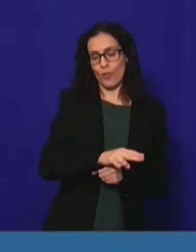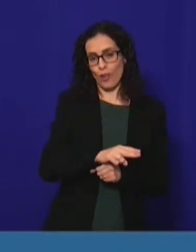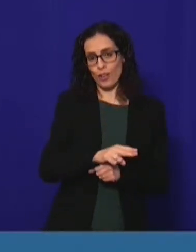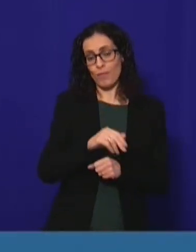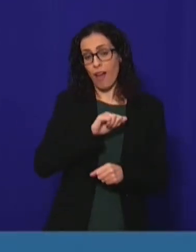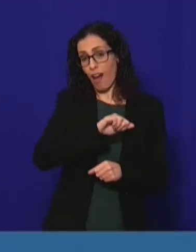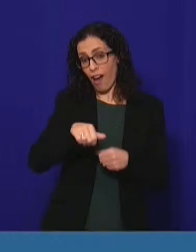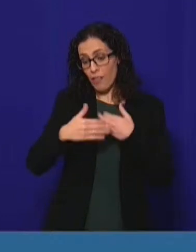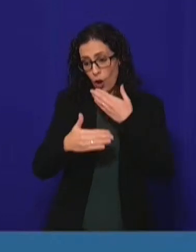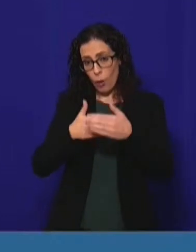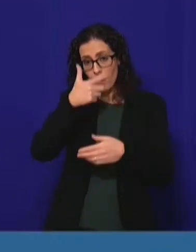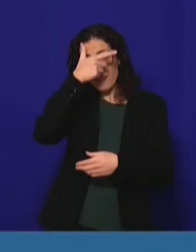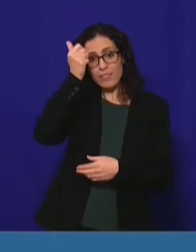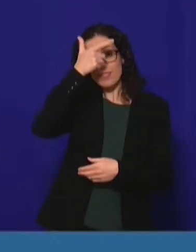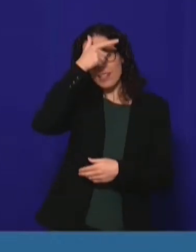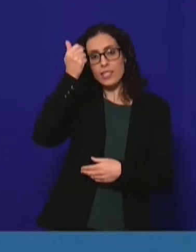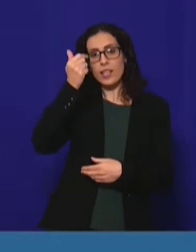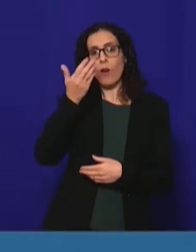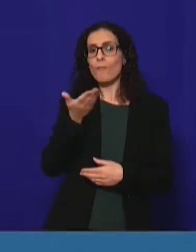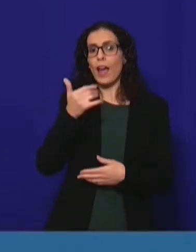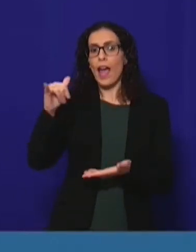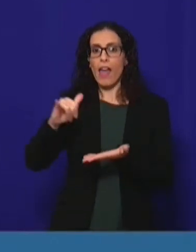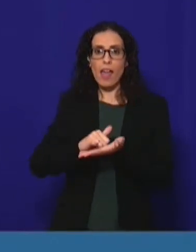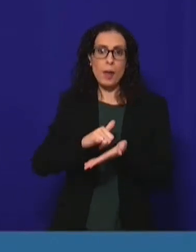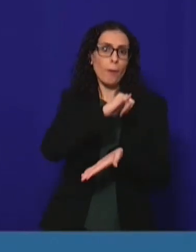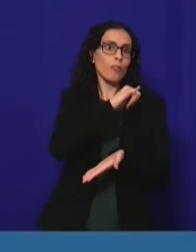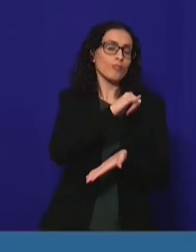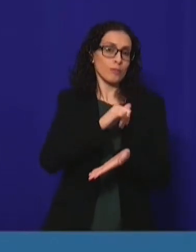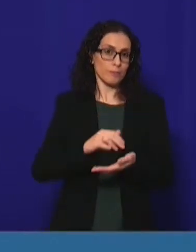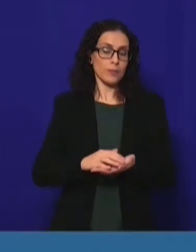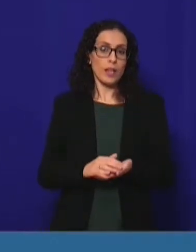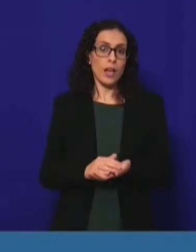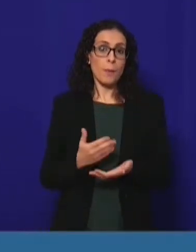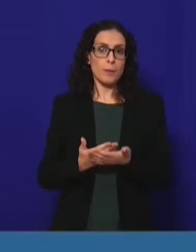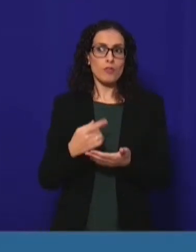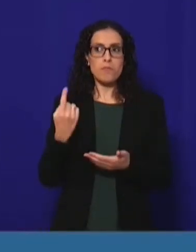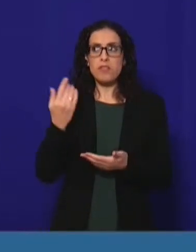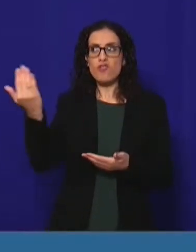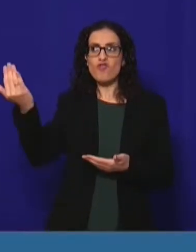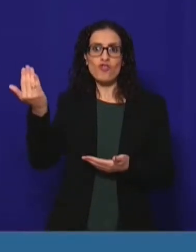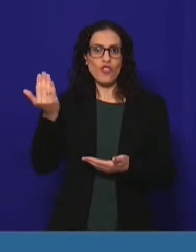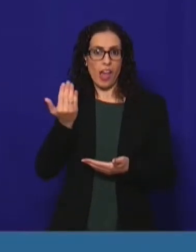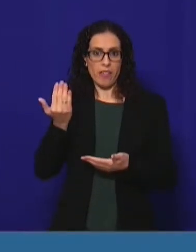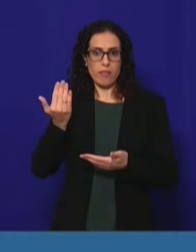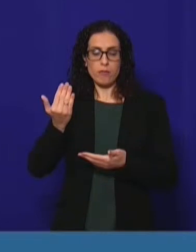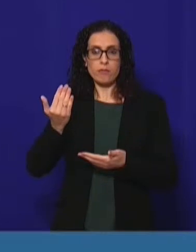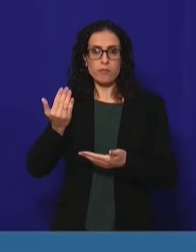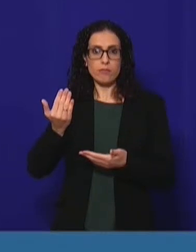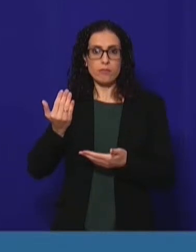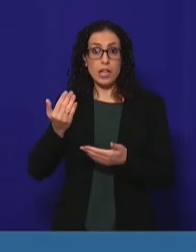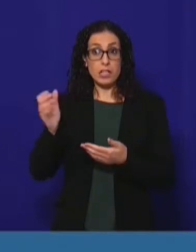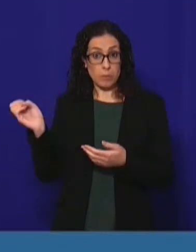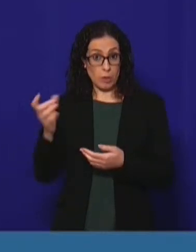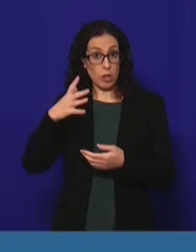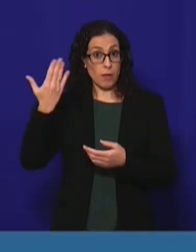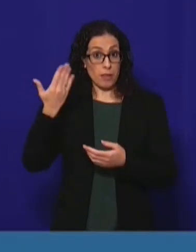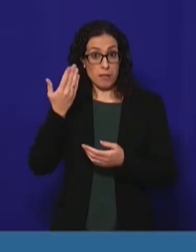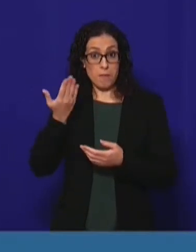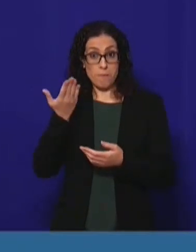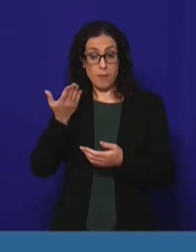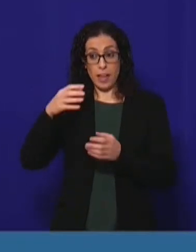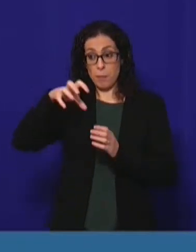dejjem blit-testjar fl-ajruport aħna wkoll biex dawk in-nies li ġej minn pajjiżi oħrajn, speċjalment l-Amber List fejn nafu